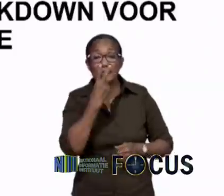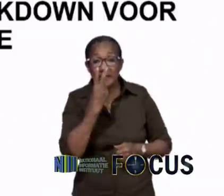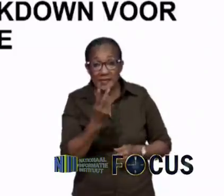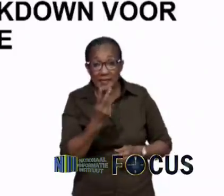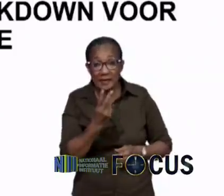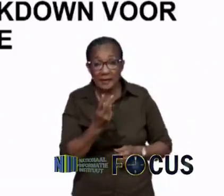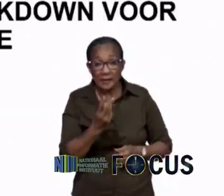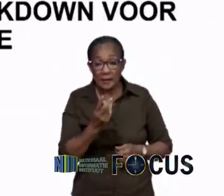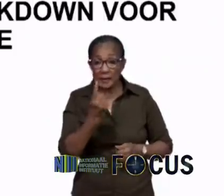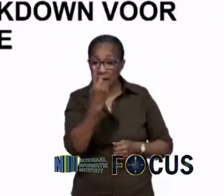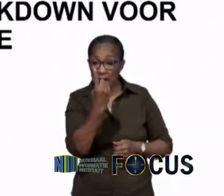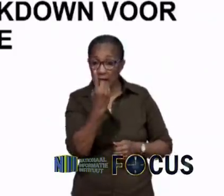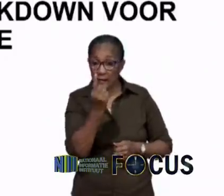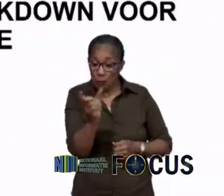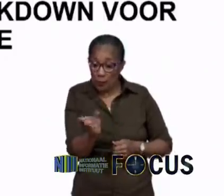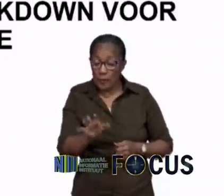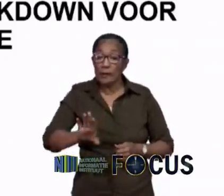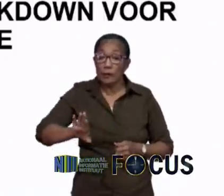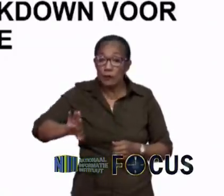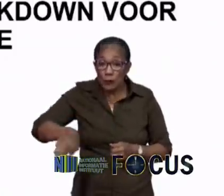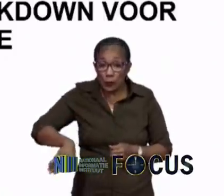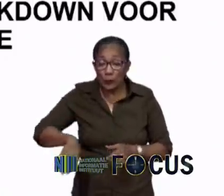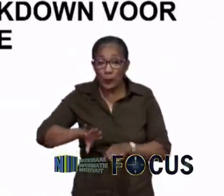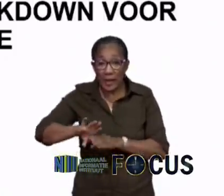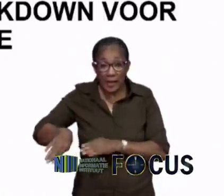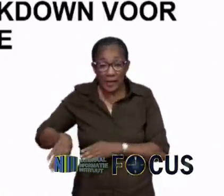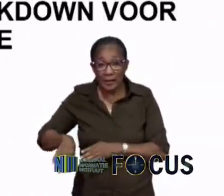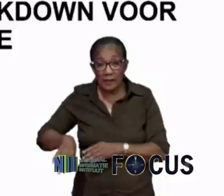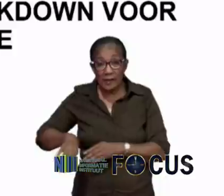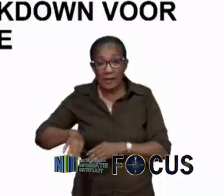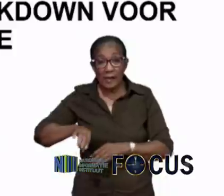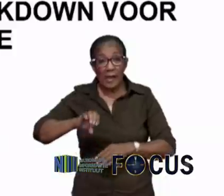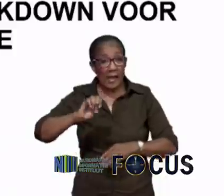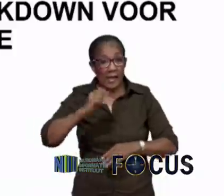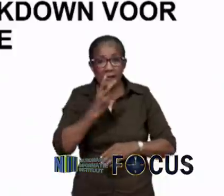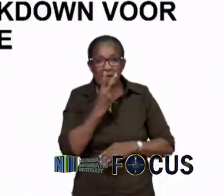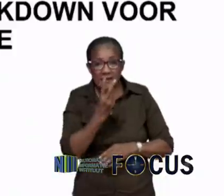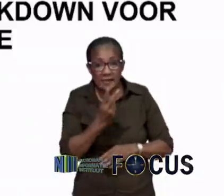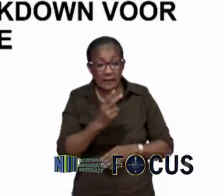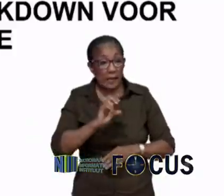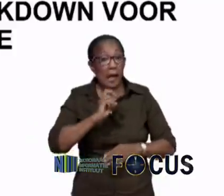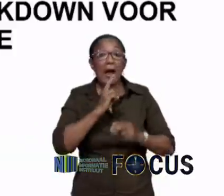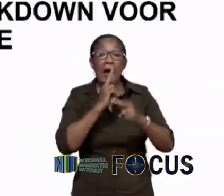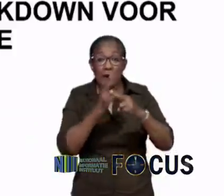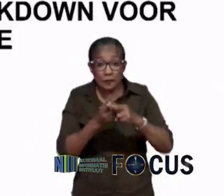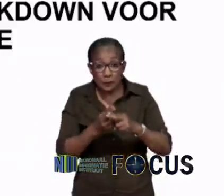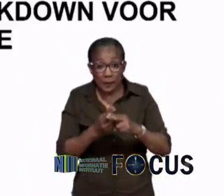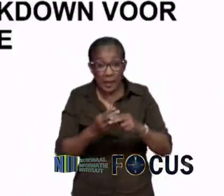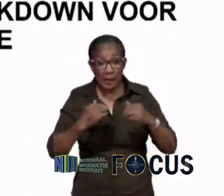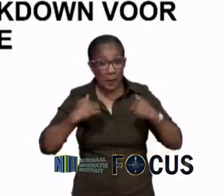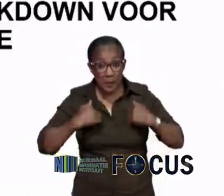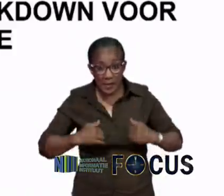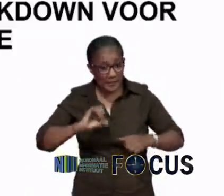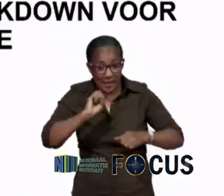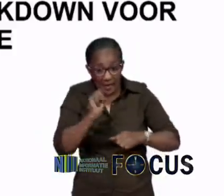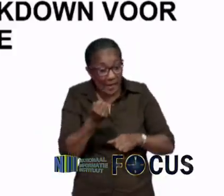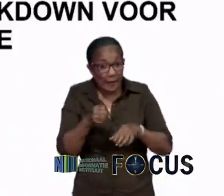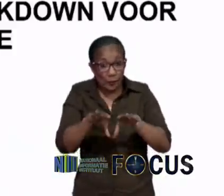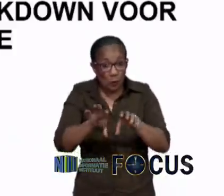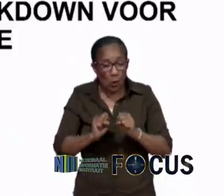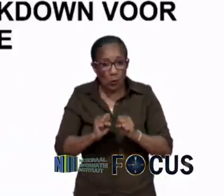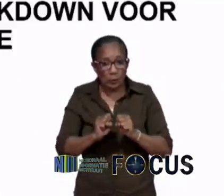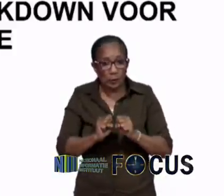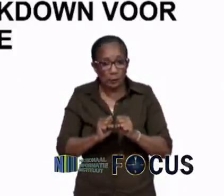wiki, taki unomang, hor un srefi na de afspraak disi, dat ons